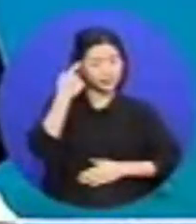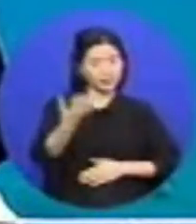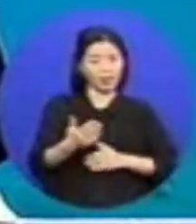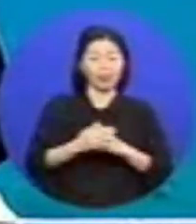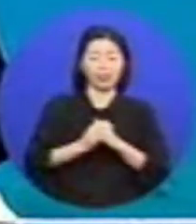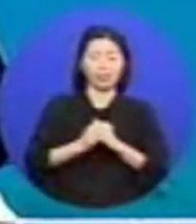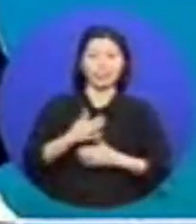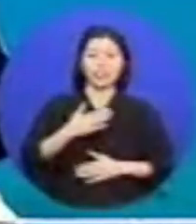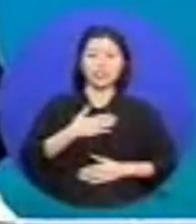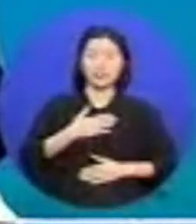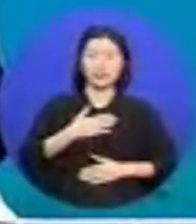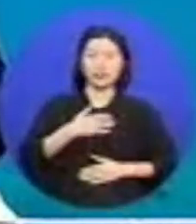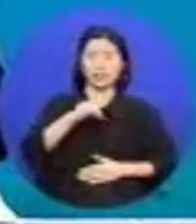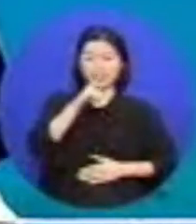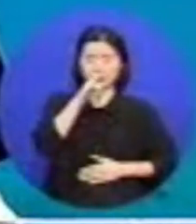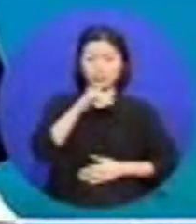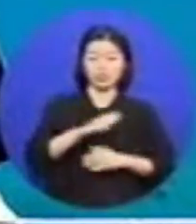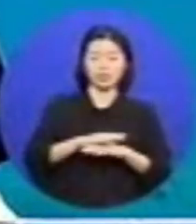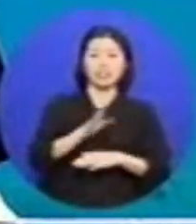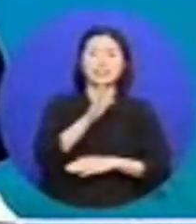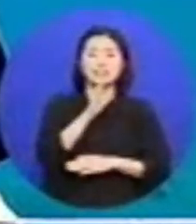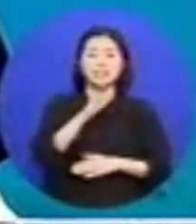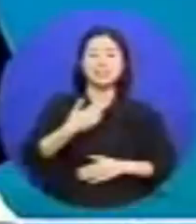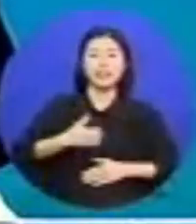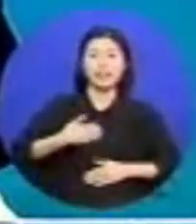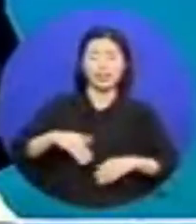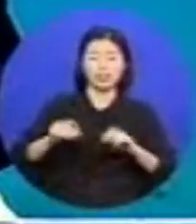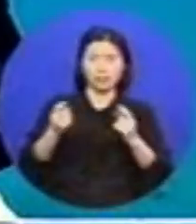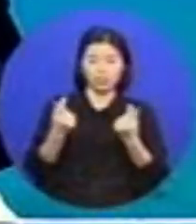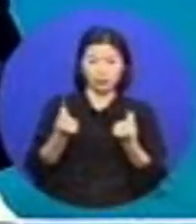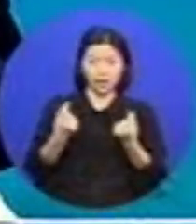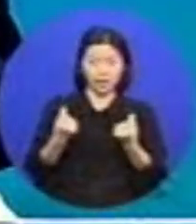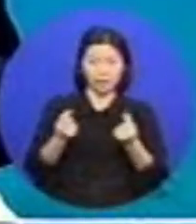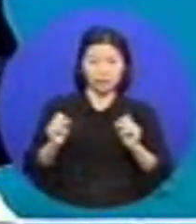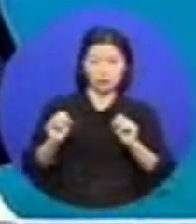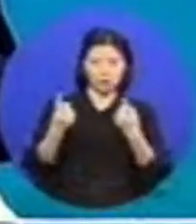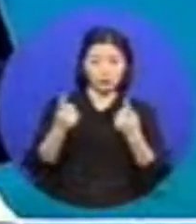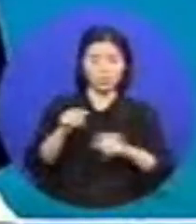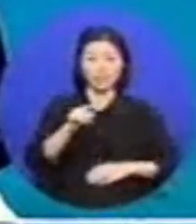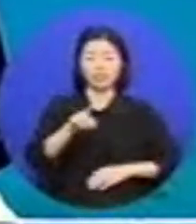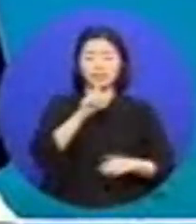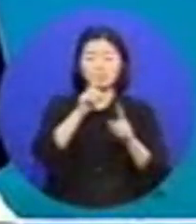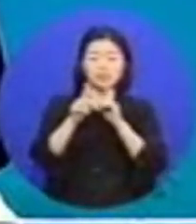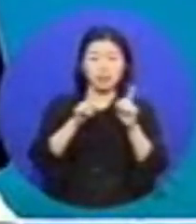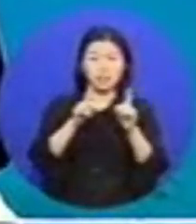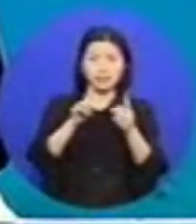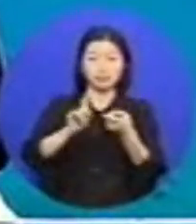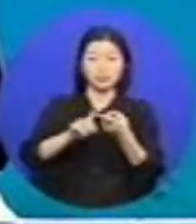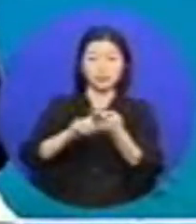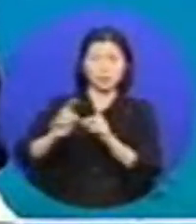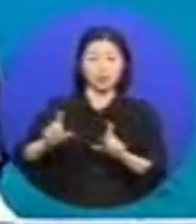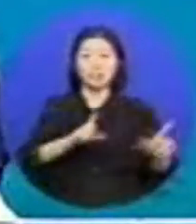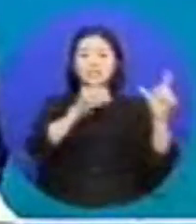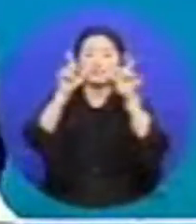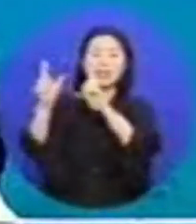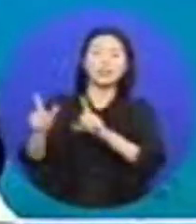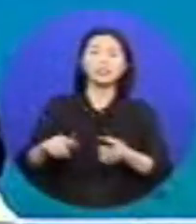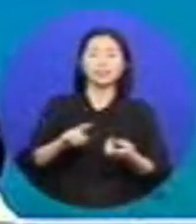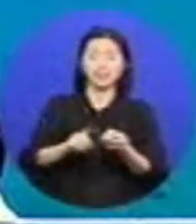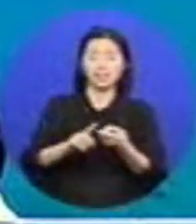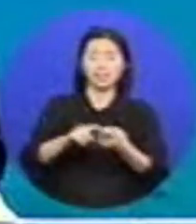있어서는 진리를 안다는 것과 함께 내가 정말 그 말씀대로 사는지 여부가 가장